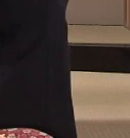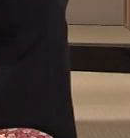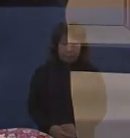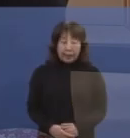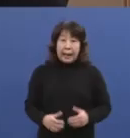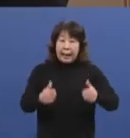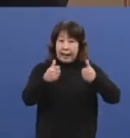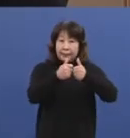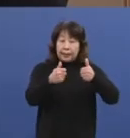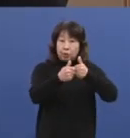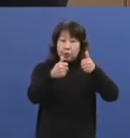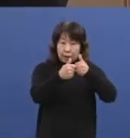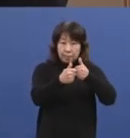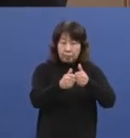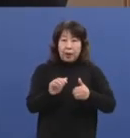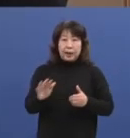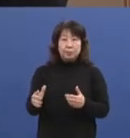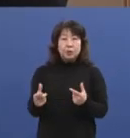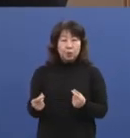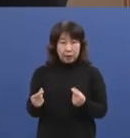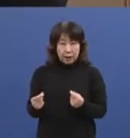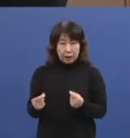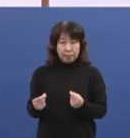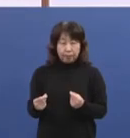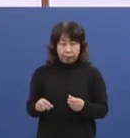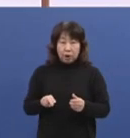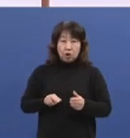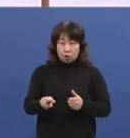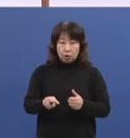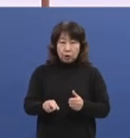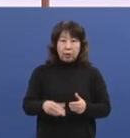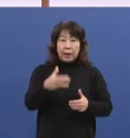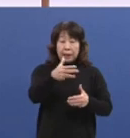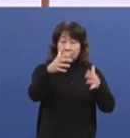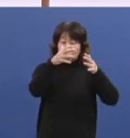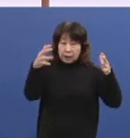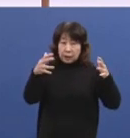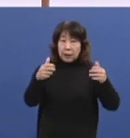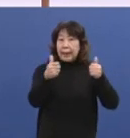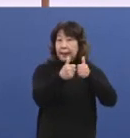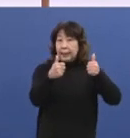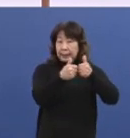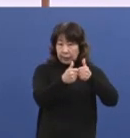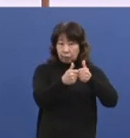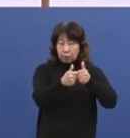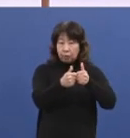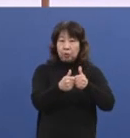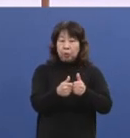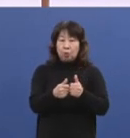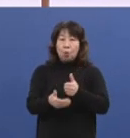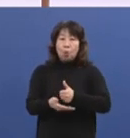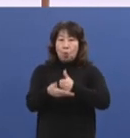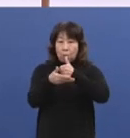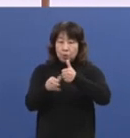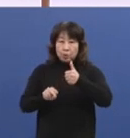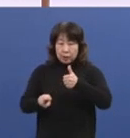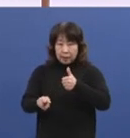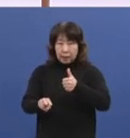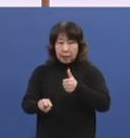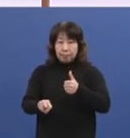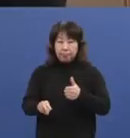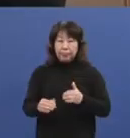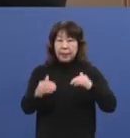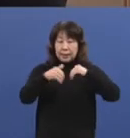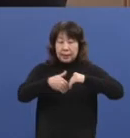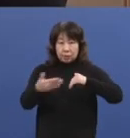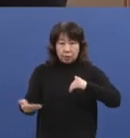タイトル戦も行われるんですよね。 はい、将棋の8大タイトル戦の一つ王将戦が摂津京山水館で開